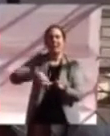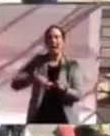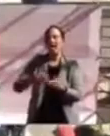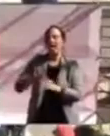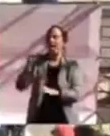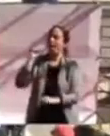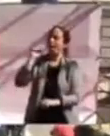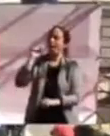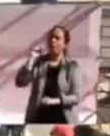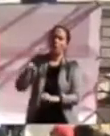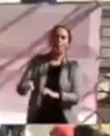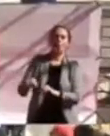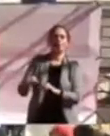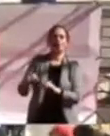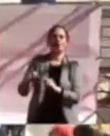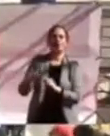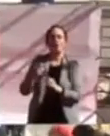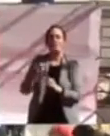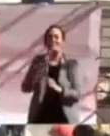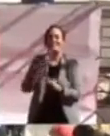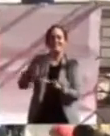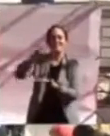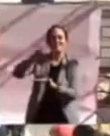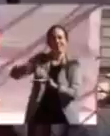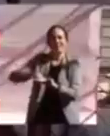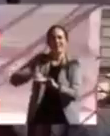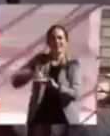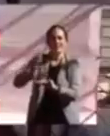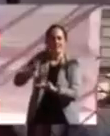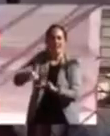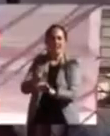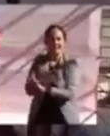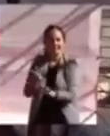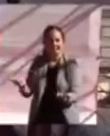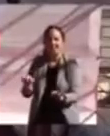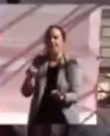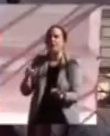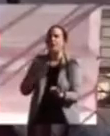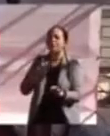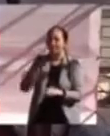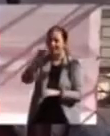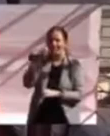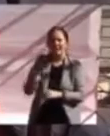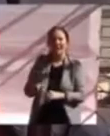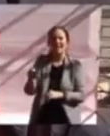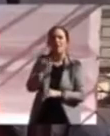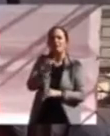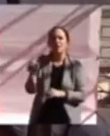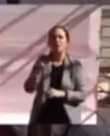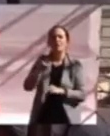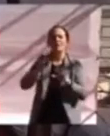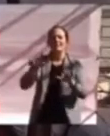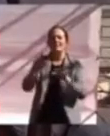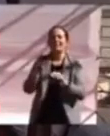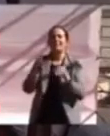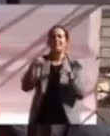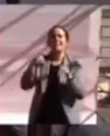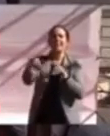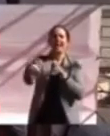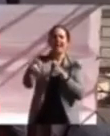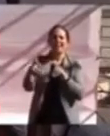perché un paese che a 107 miliardi di evasione fiscale che sono più della metà dei 209